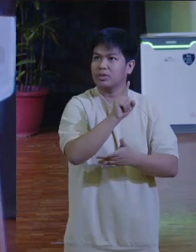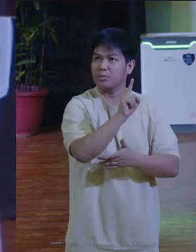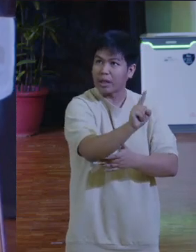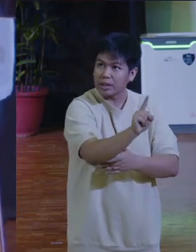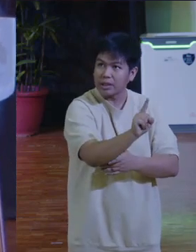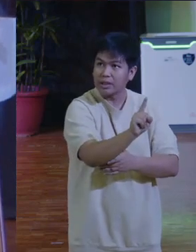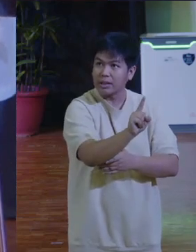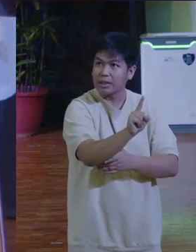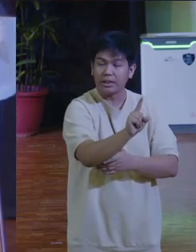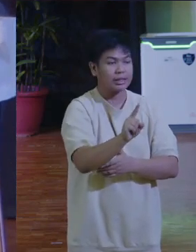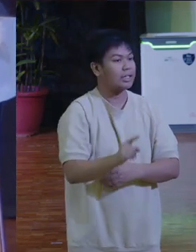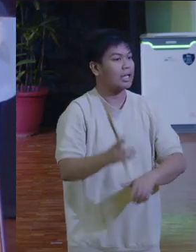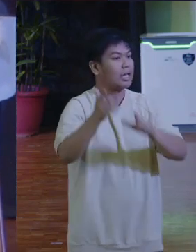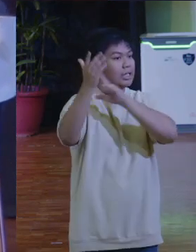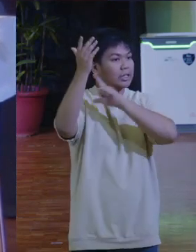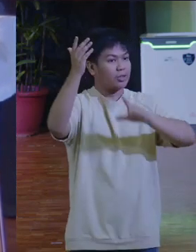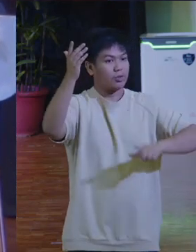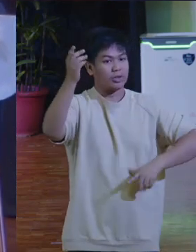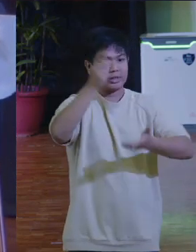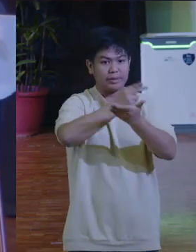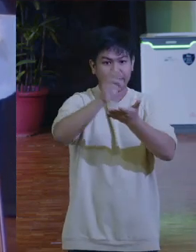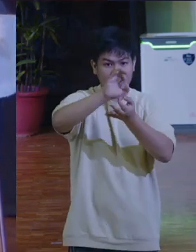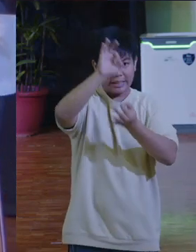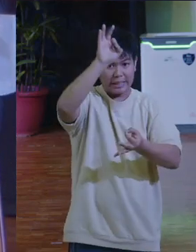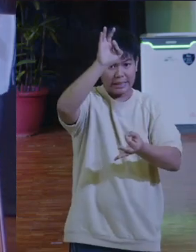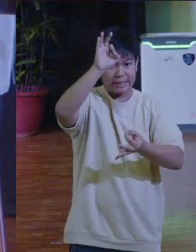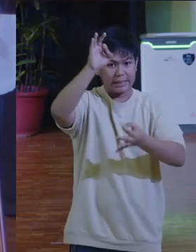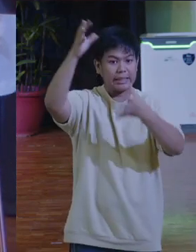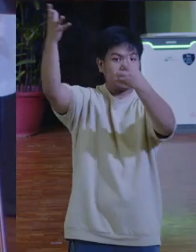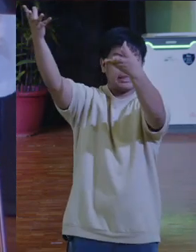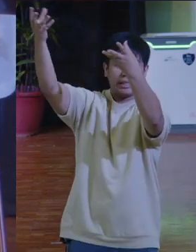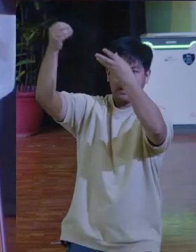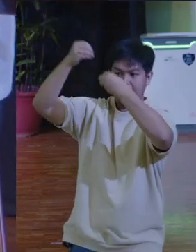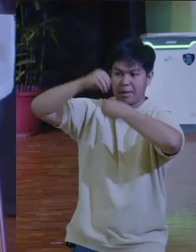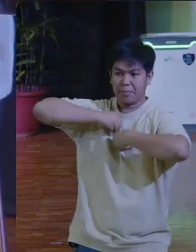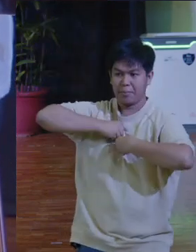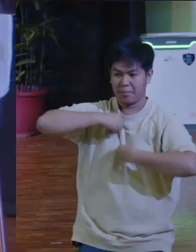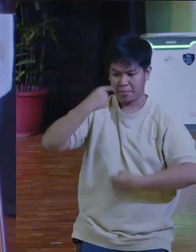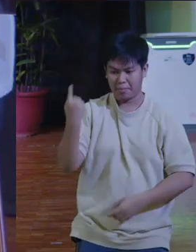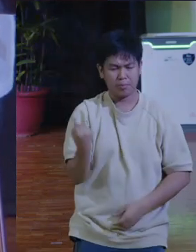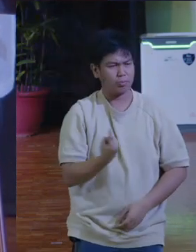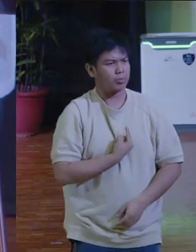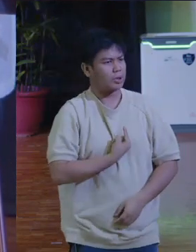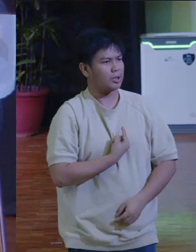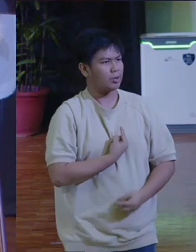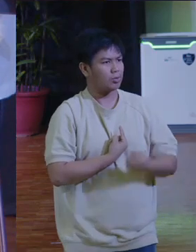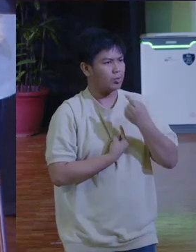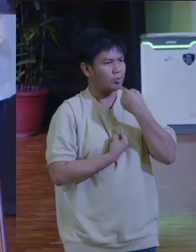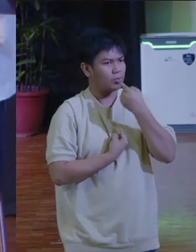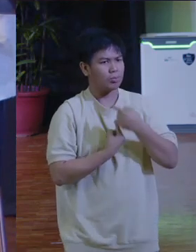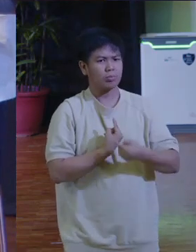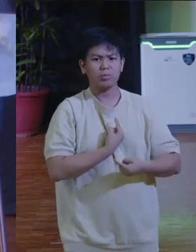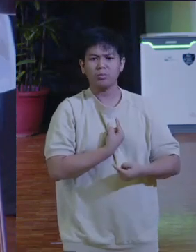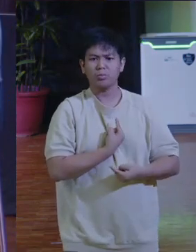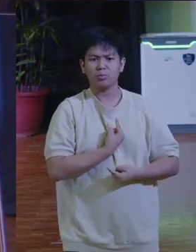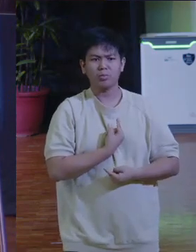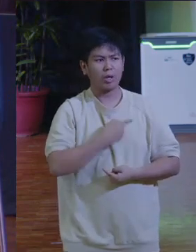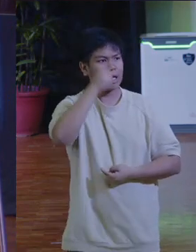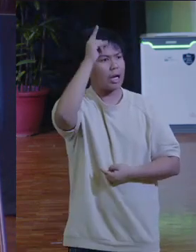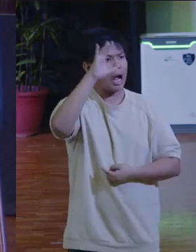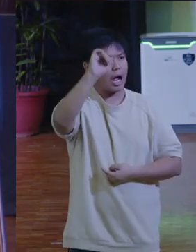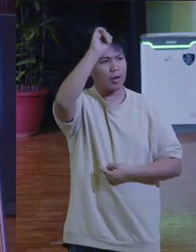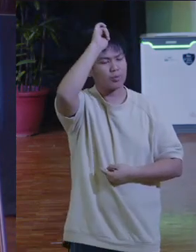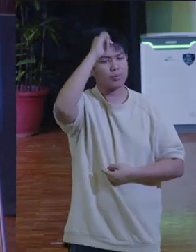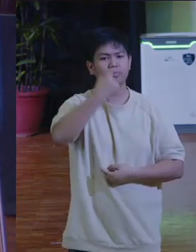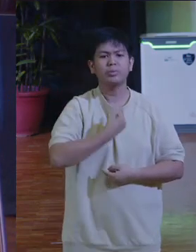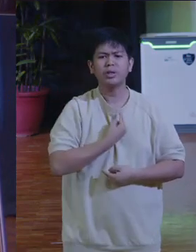61, the Spirit of the Lord God is upon me, because the Lord has anointed